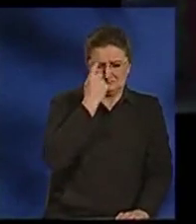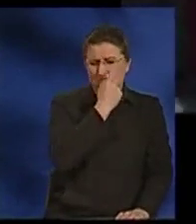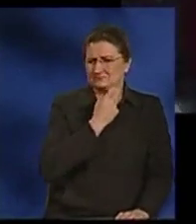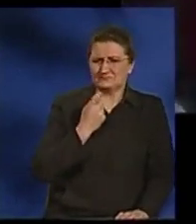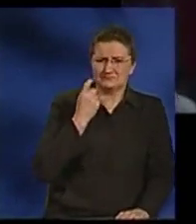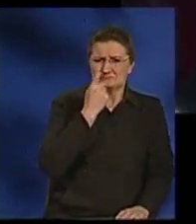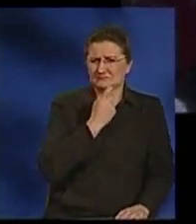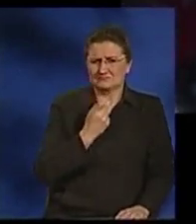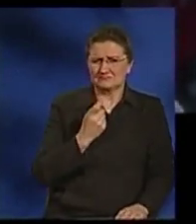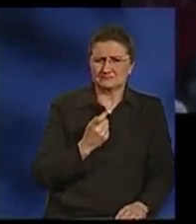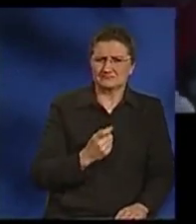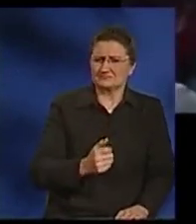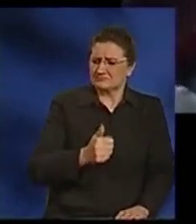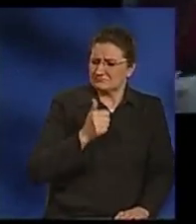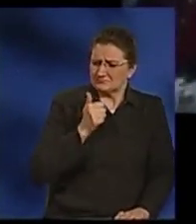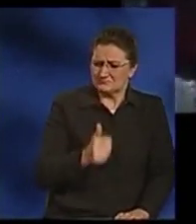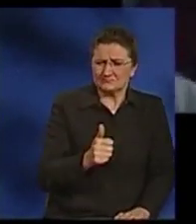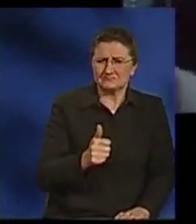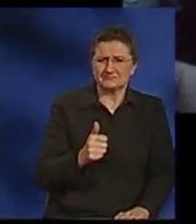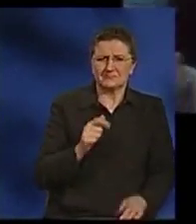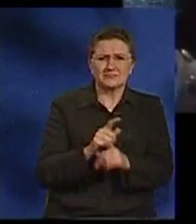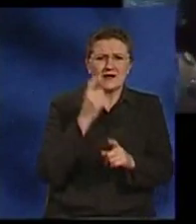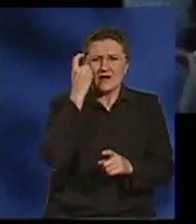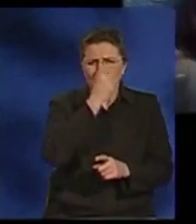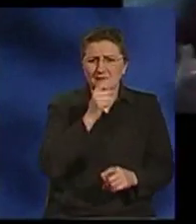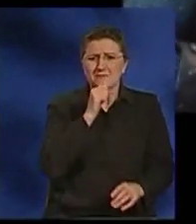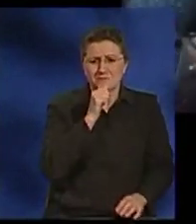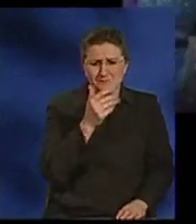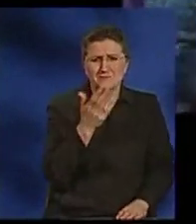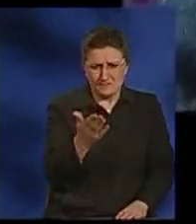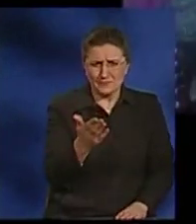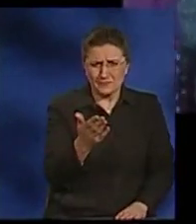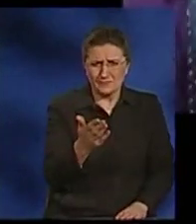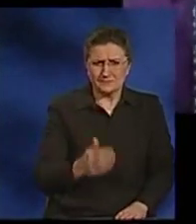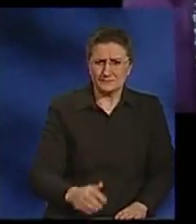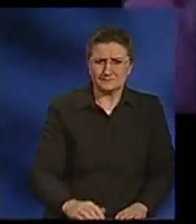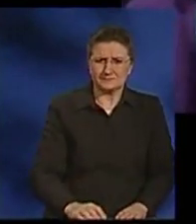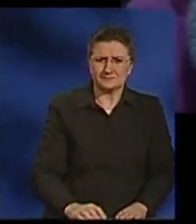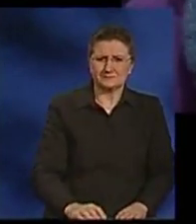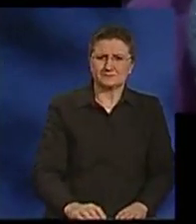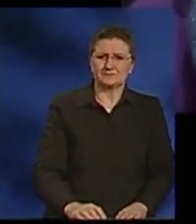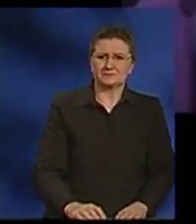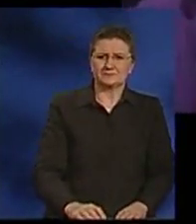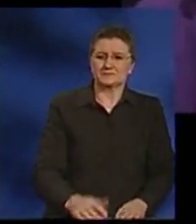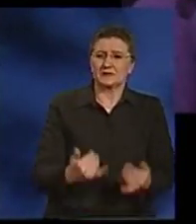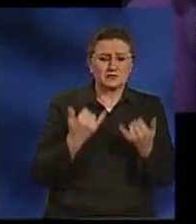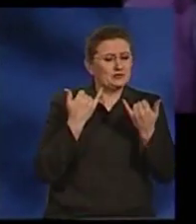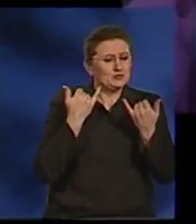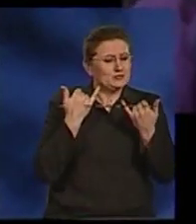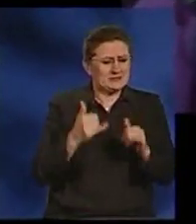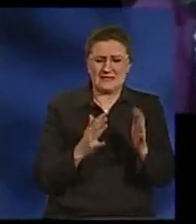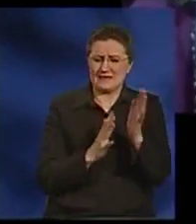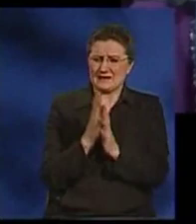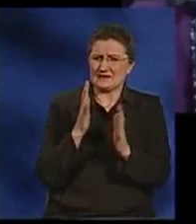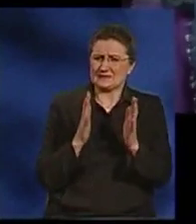Какой чудесный корешок Ты с ним поймаешь, кайф, дружок Давай попробуй, корешок Какой чудесный